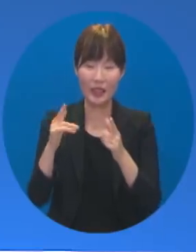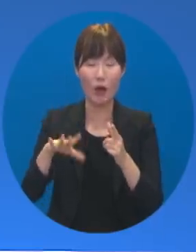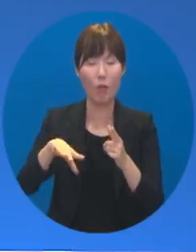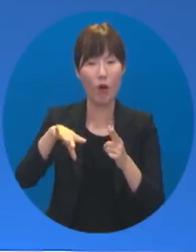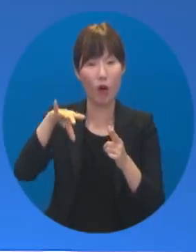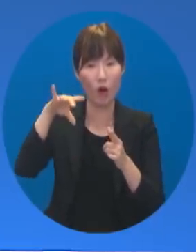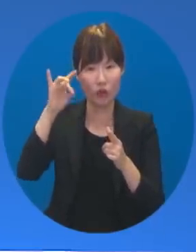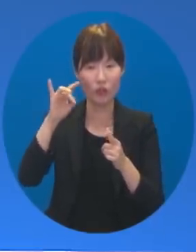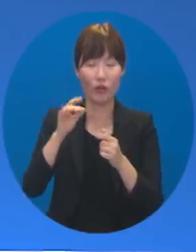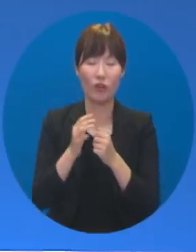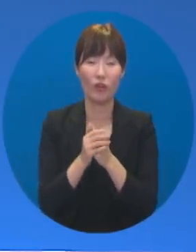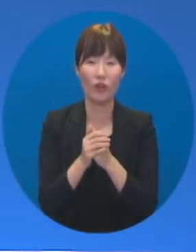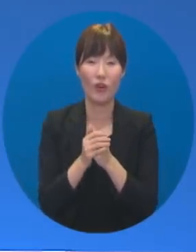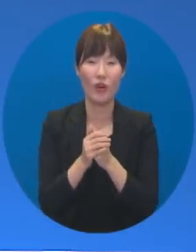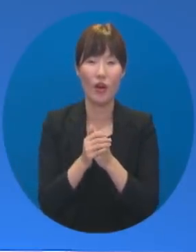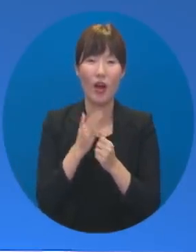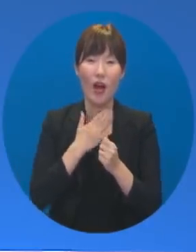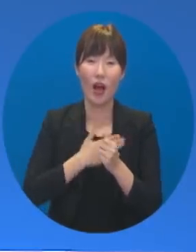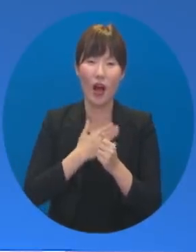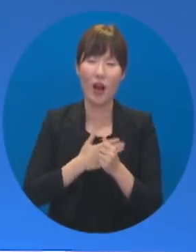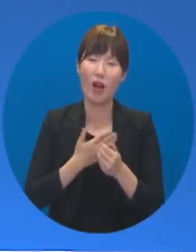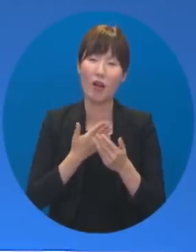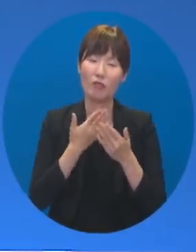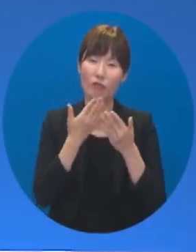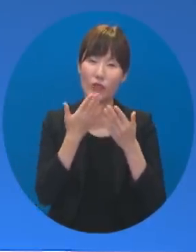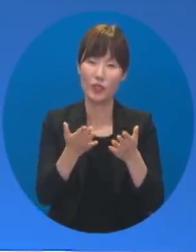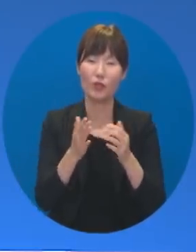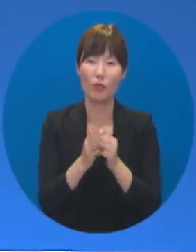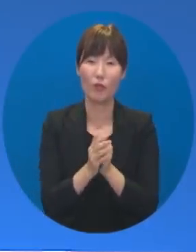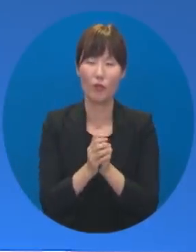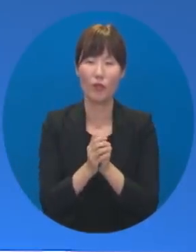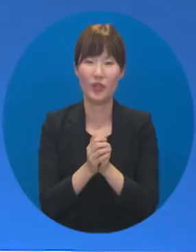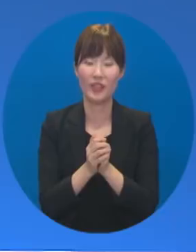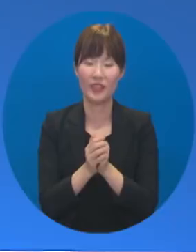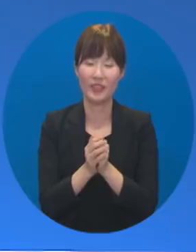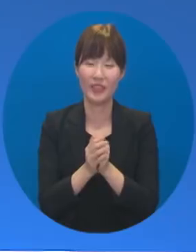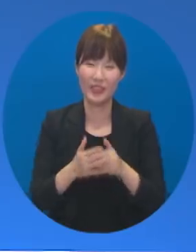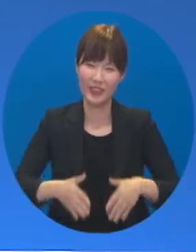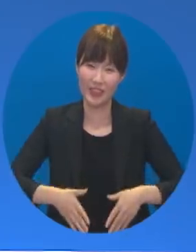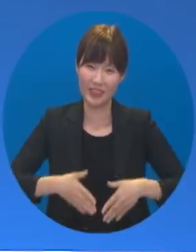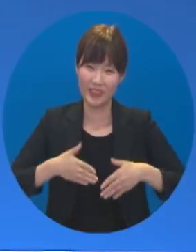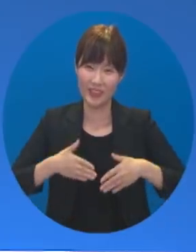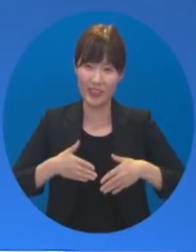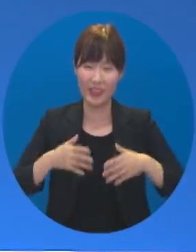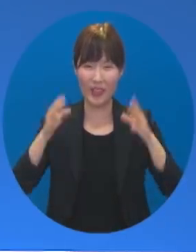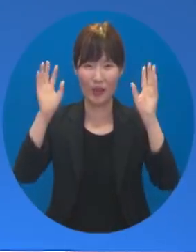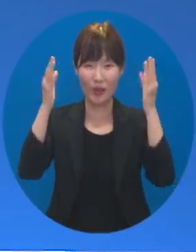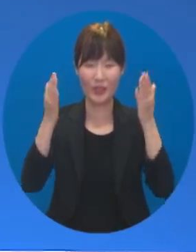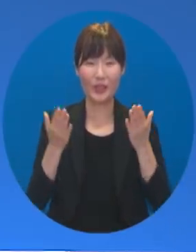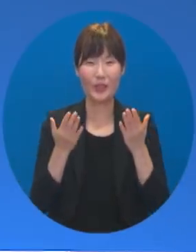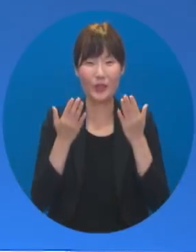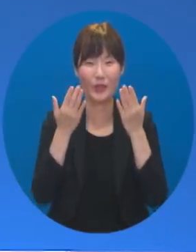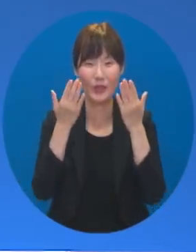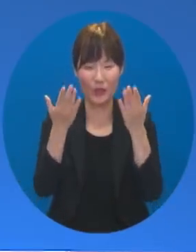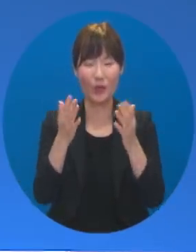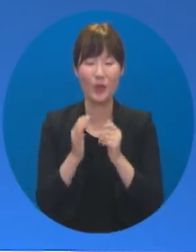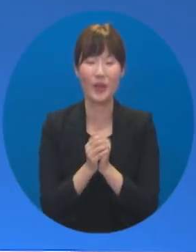다 안아주시고 따뜻하게 환영해 주시다 보니까 원기가 금세 학교 생활에 적응할 수